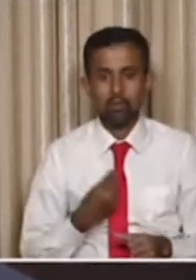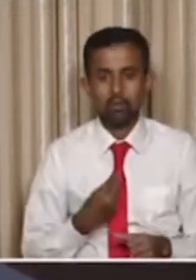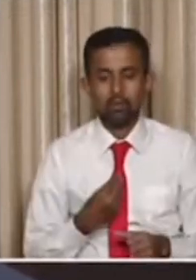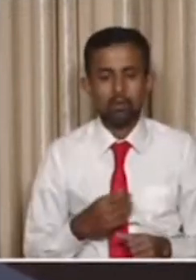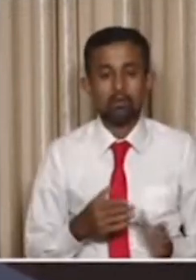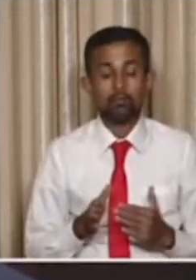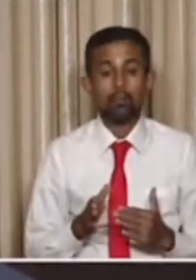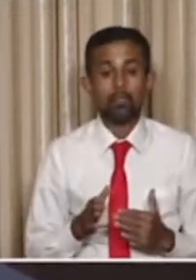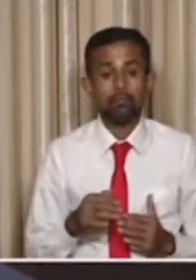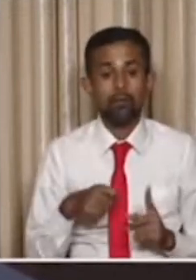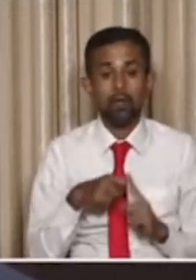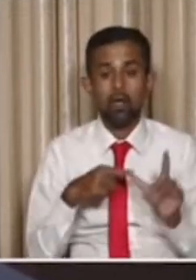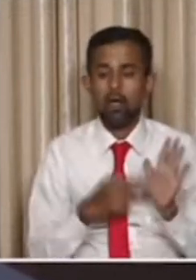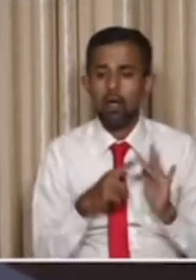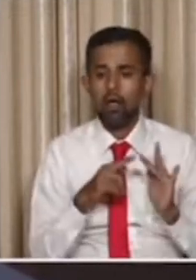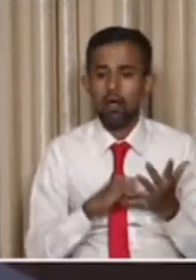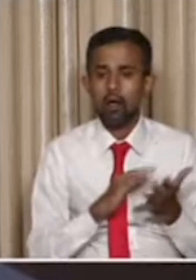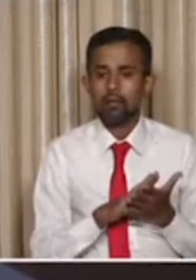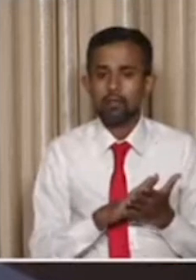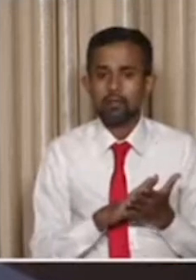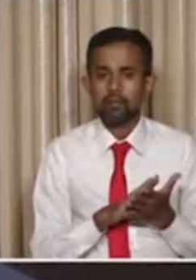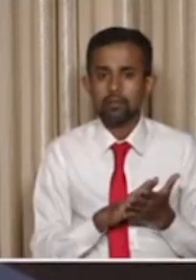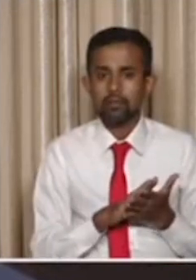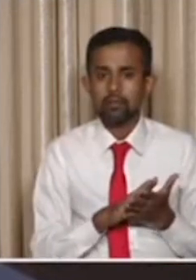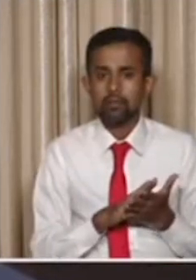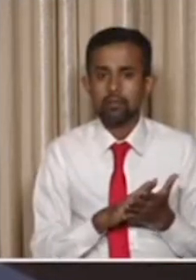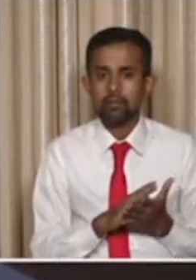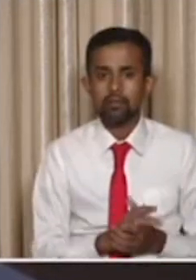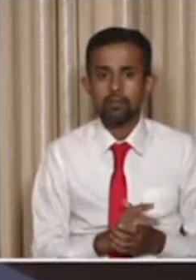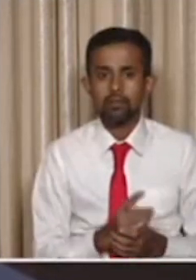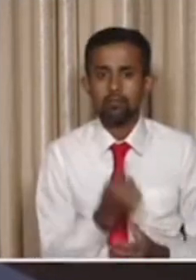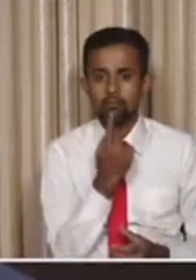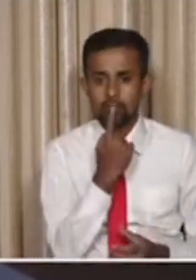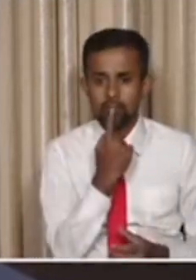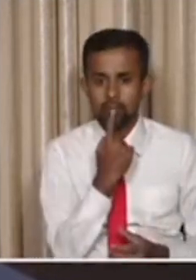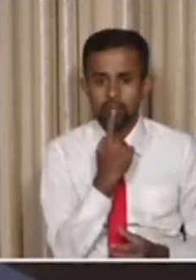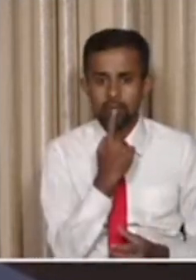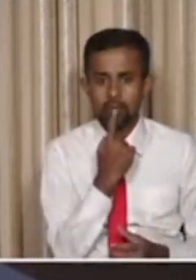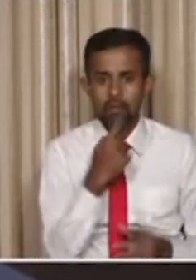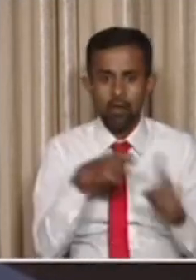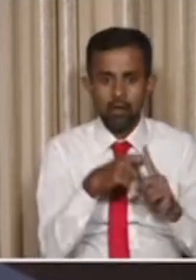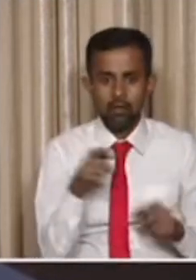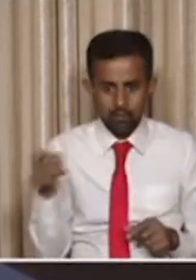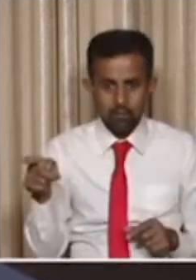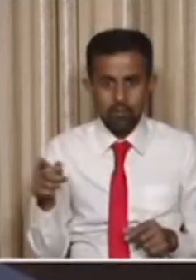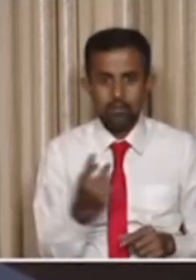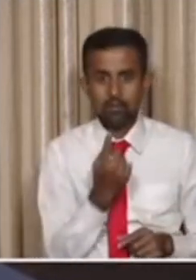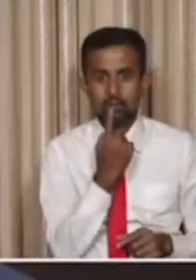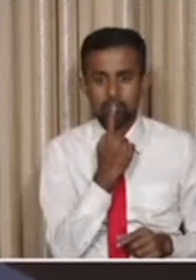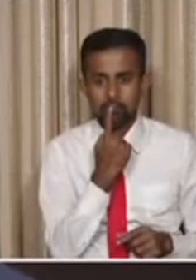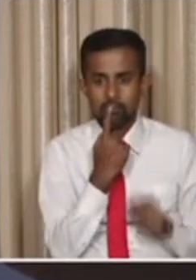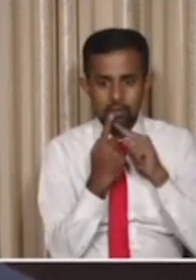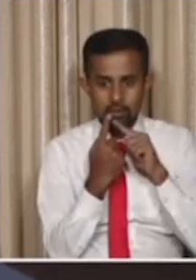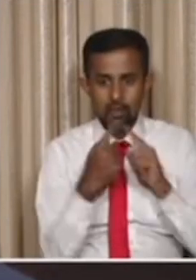kanishka bandar, ya aku mau itu kalau me arah me ehem kata ya kanishka bandar itu. Ehem kata ya kanishka bandar